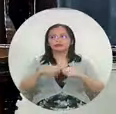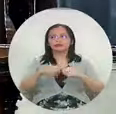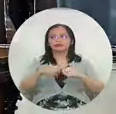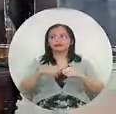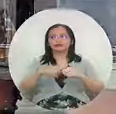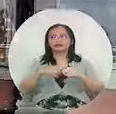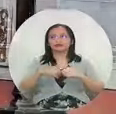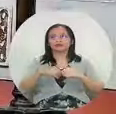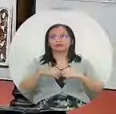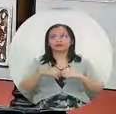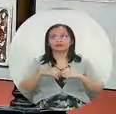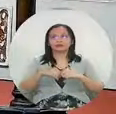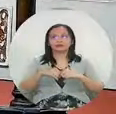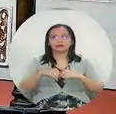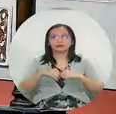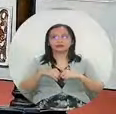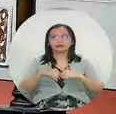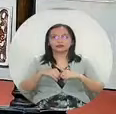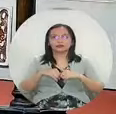pultahan,